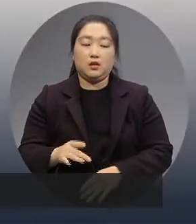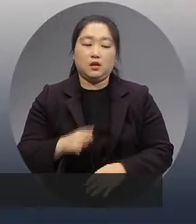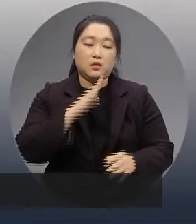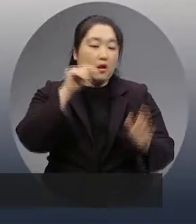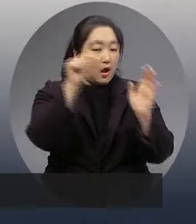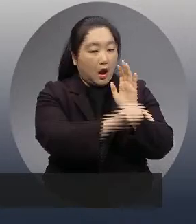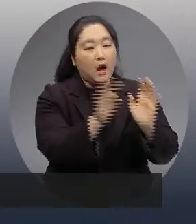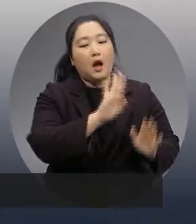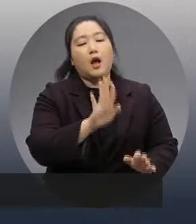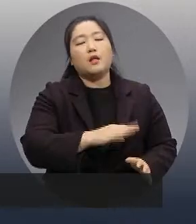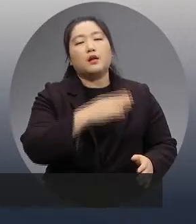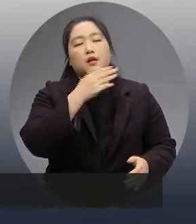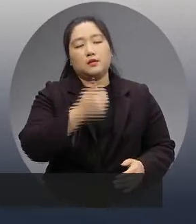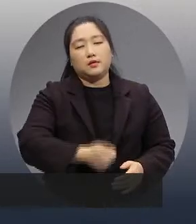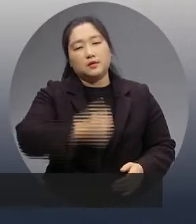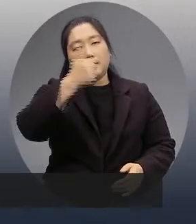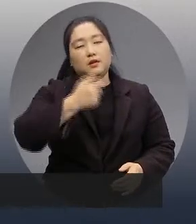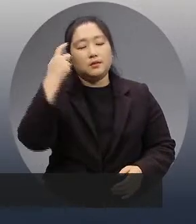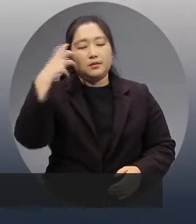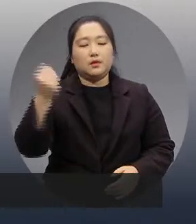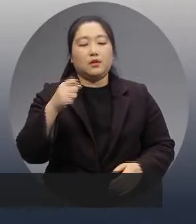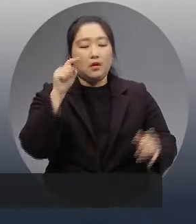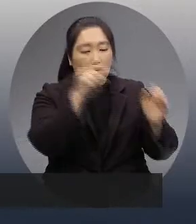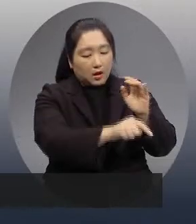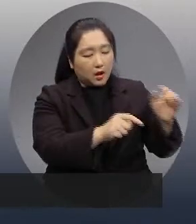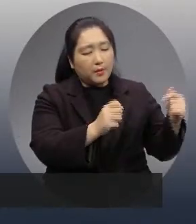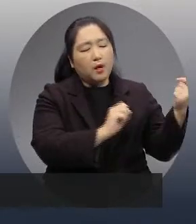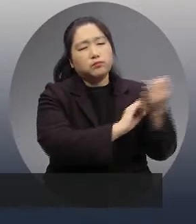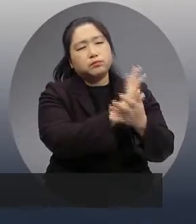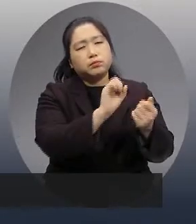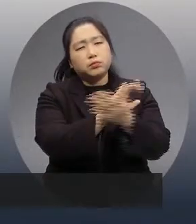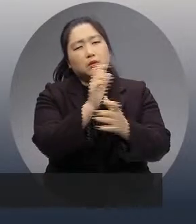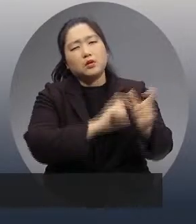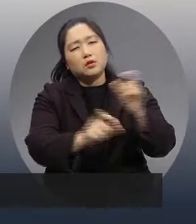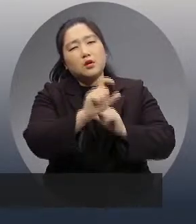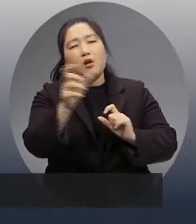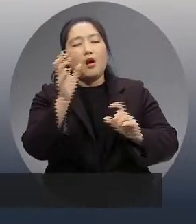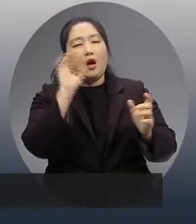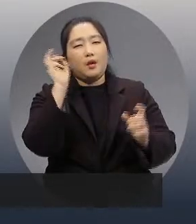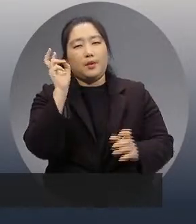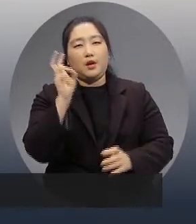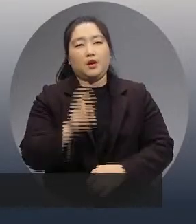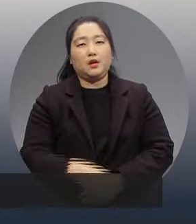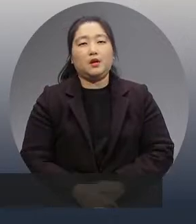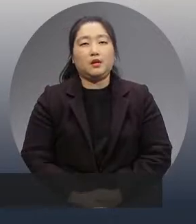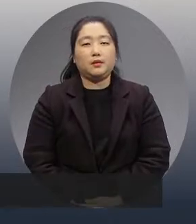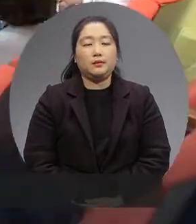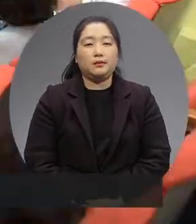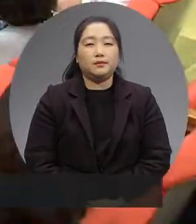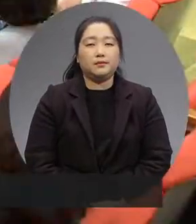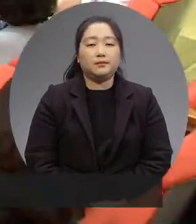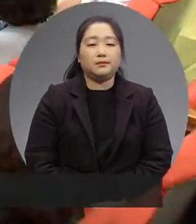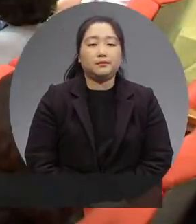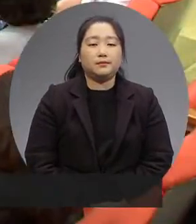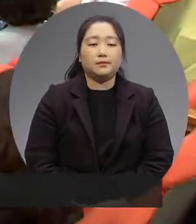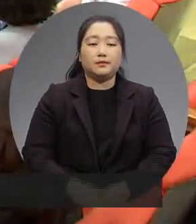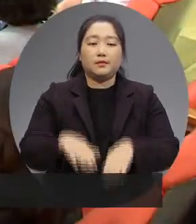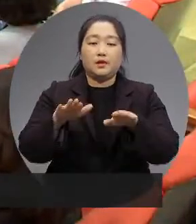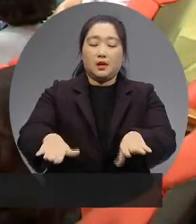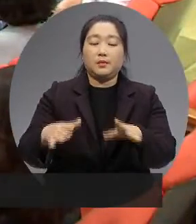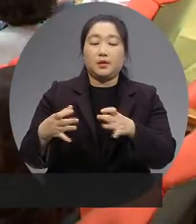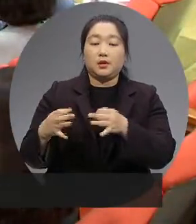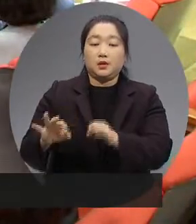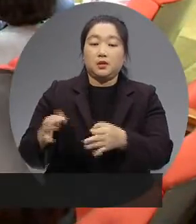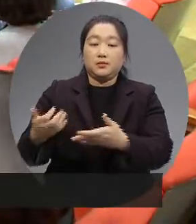생각이 들었습니다. 제가 가면 여러 가지 혼선이 있을 수 있기 때문에. 이번에는 김